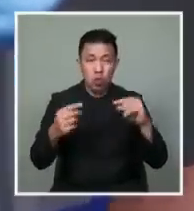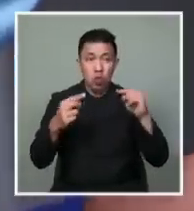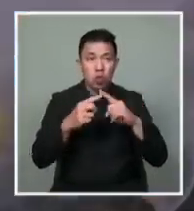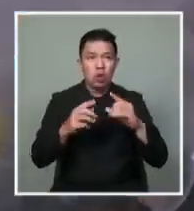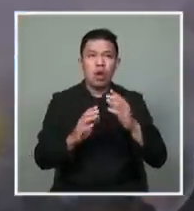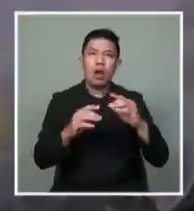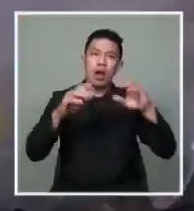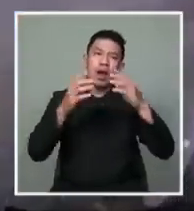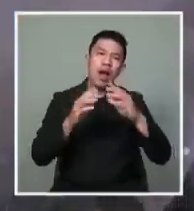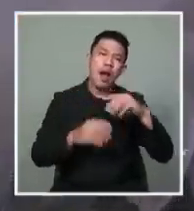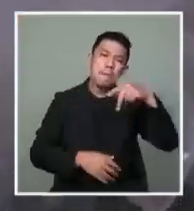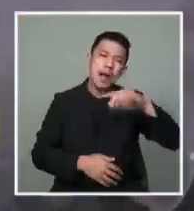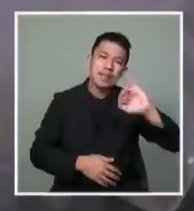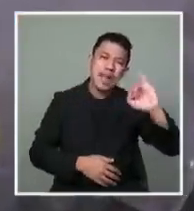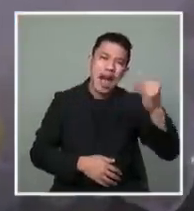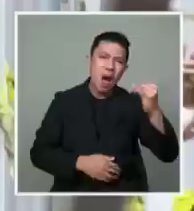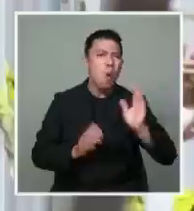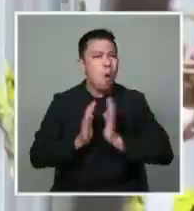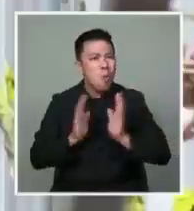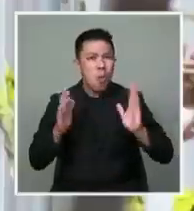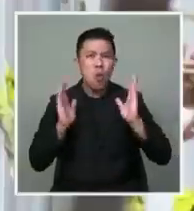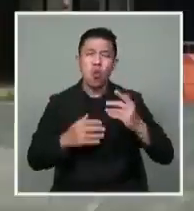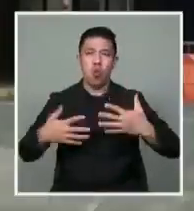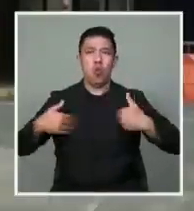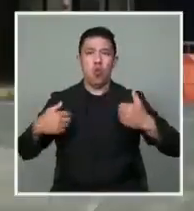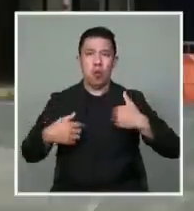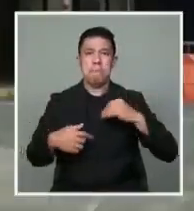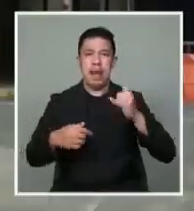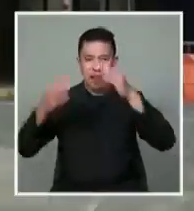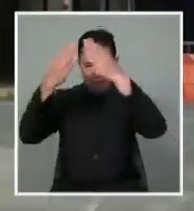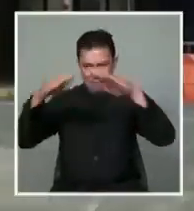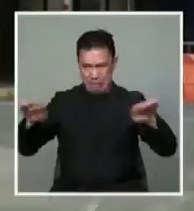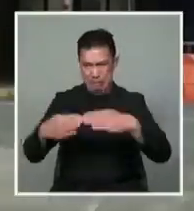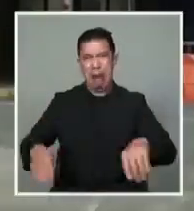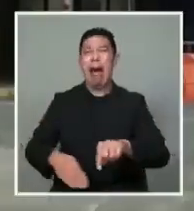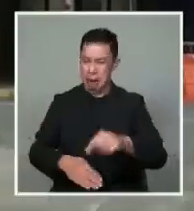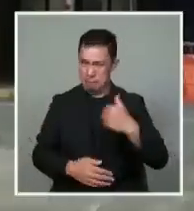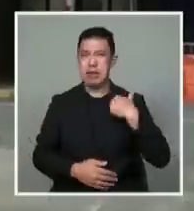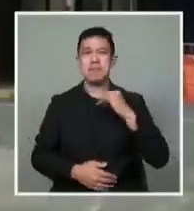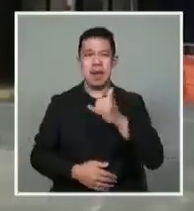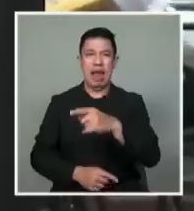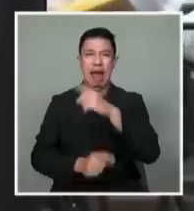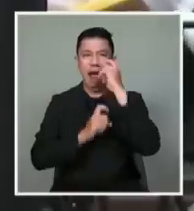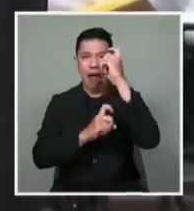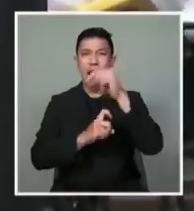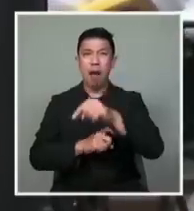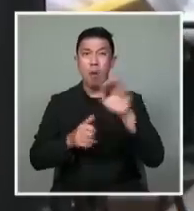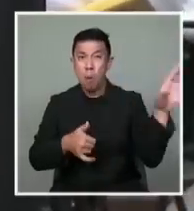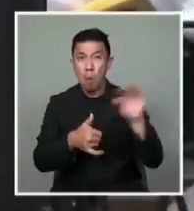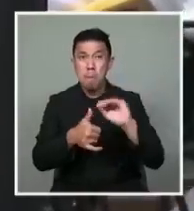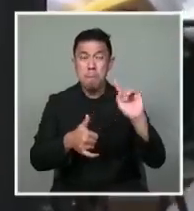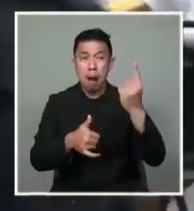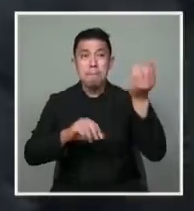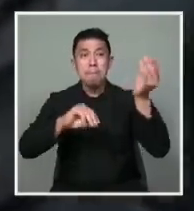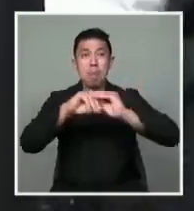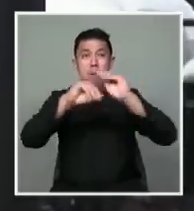ก็สังสรรค์มีความสุขเดินทางกันเนี่ยนะคะอาจจะเจอคริสต์มาสอันแสนเศร้าก็เป็นได้ค่ะเพราะว่าการที่มีผู้ติดเชื้อเพิ่มมาก